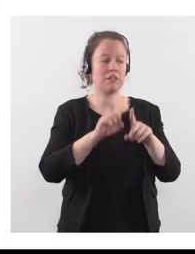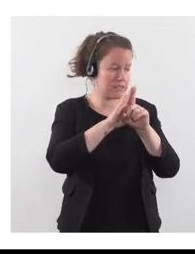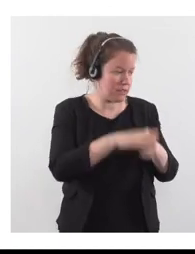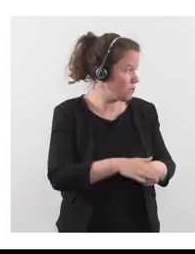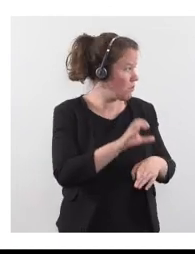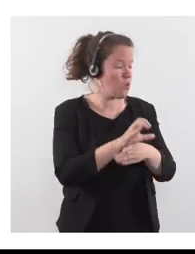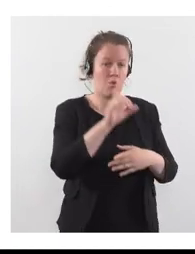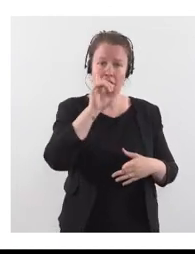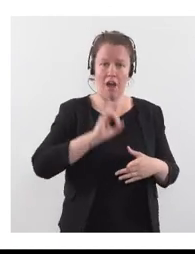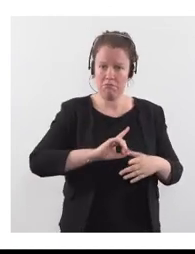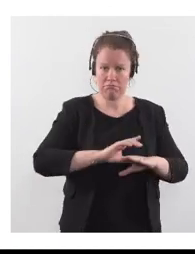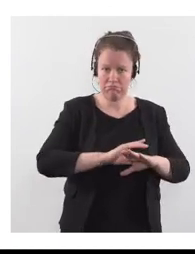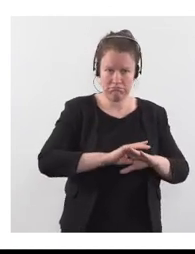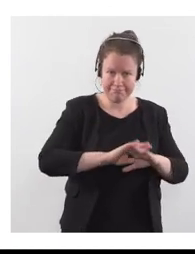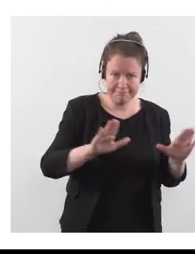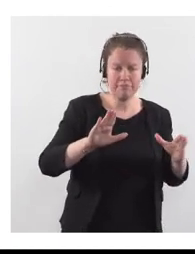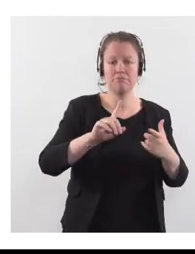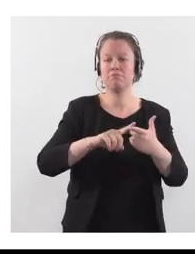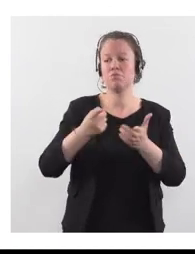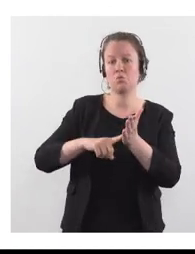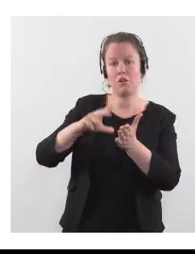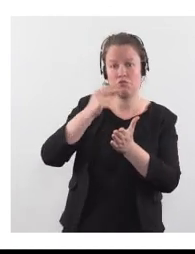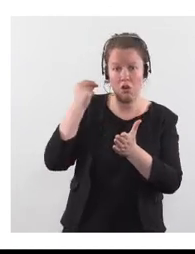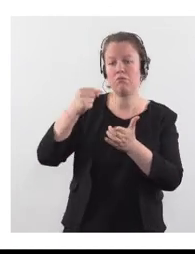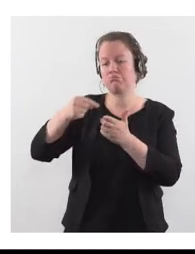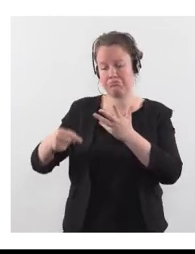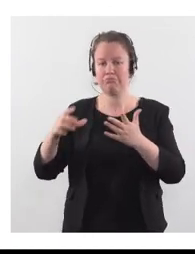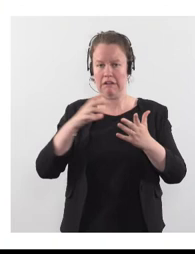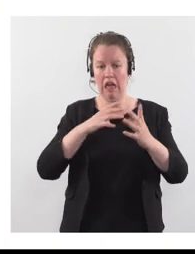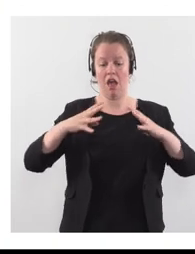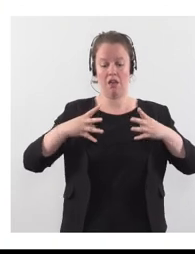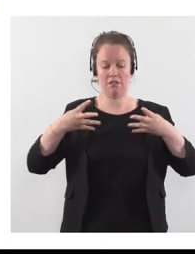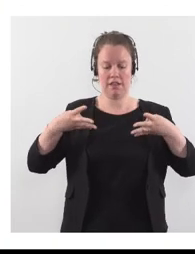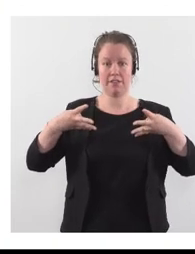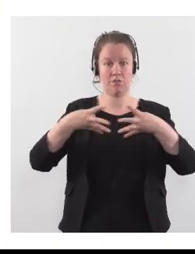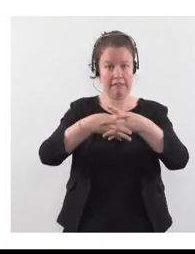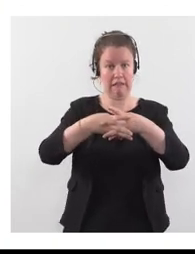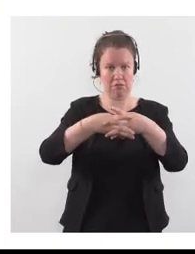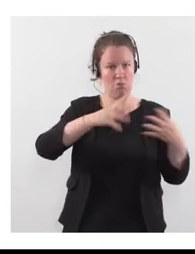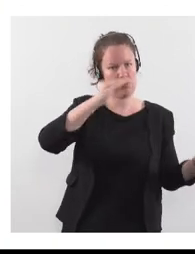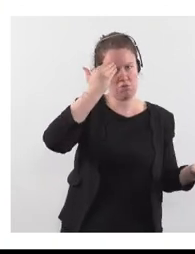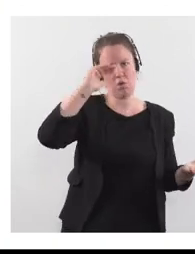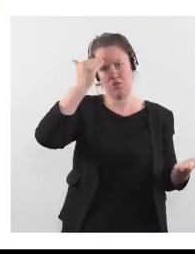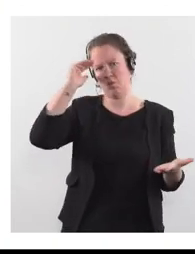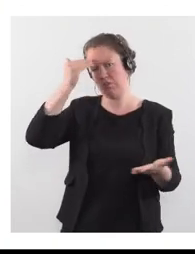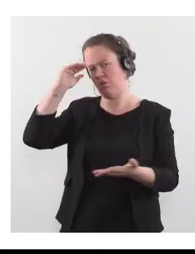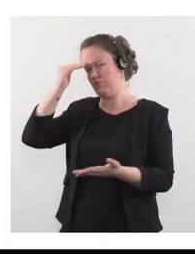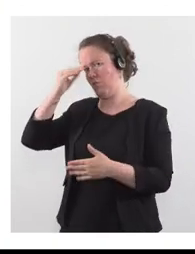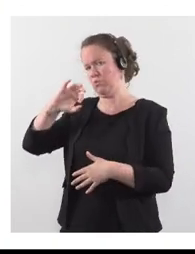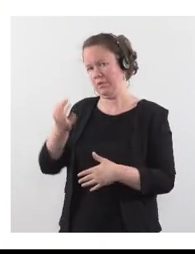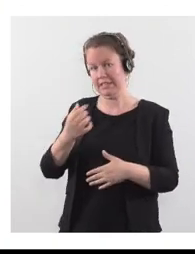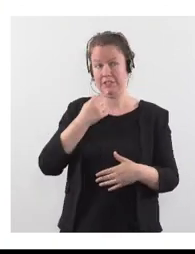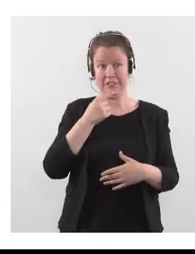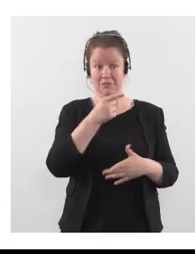l'homme, où on a une reconnaissance de la discrimination intersectionnelle. Et on attend beaucoup de la proposition de directive de la Commission.